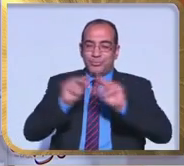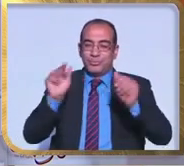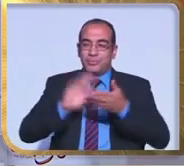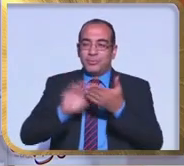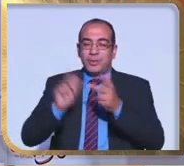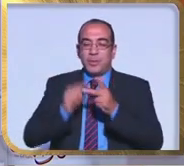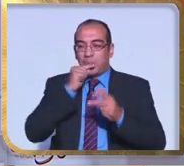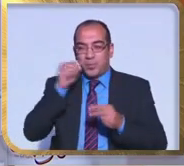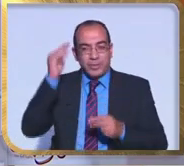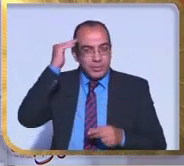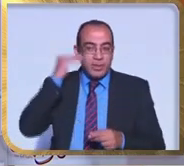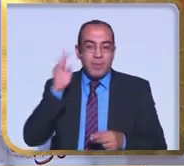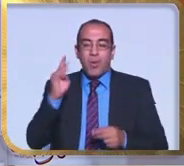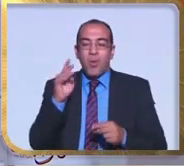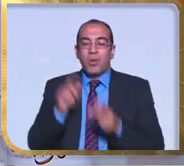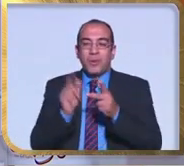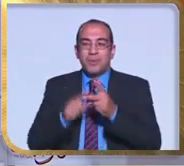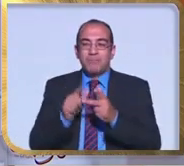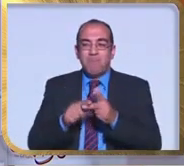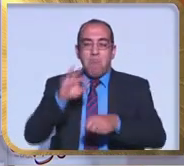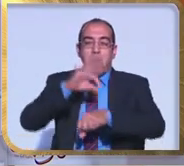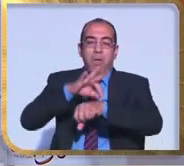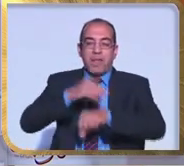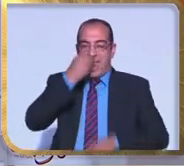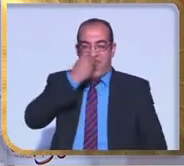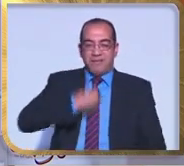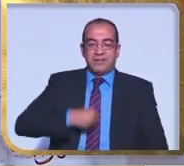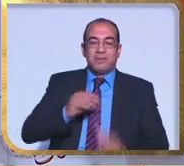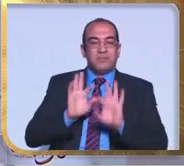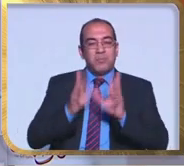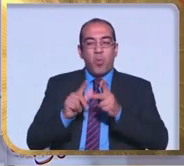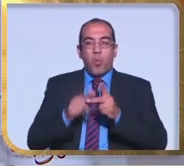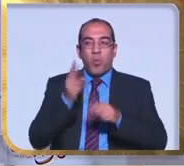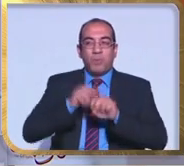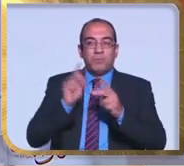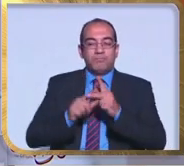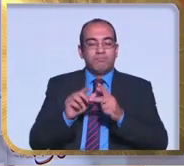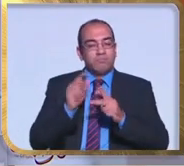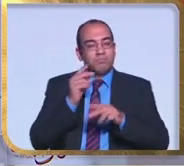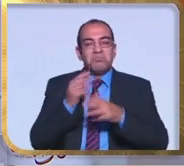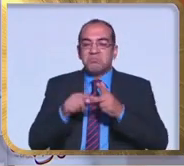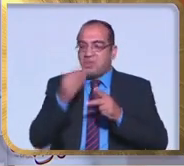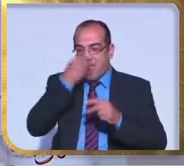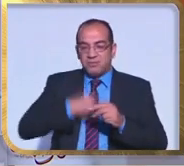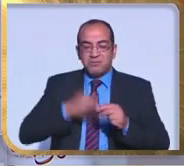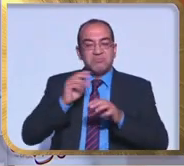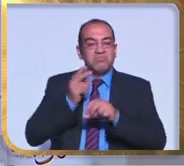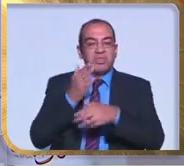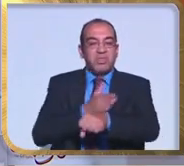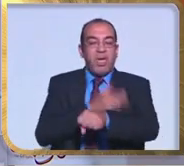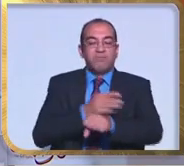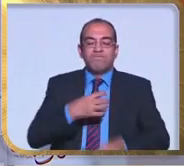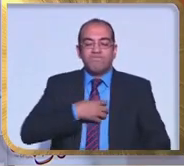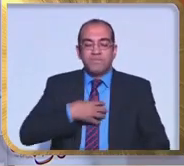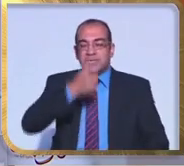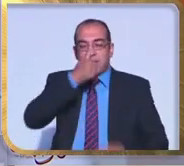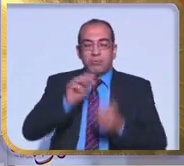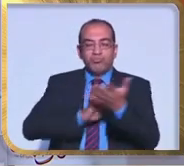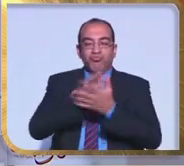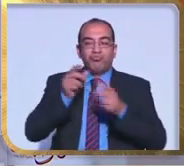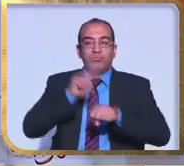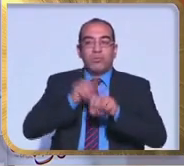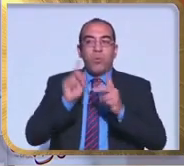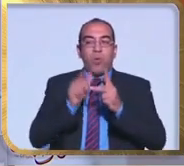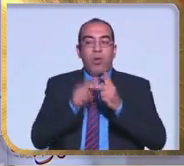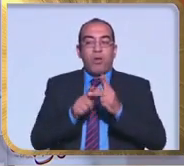الزوجة، زوجة ابني دي، إنها ست مريضة نفسيا، قد يتصور لها أشياء بتخليها من الاكتئاب، من أوضاع نفسية